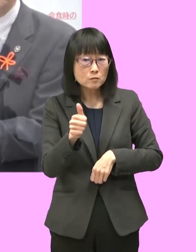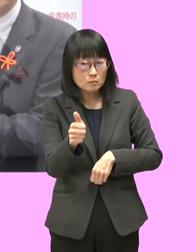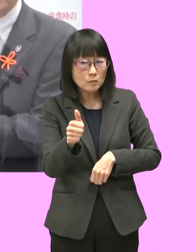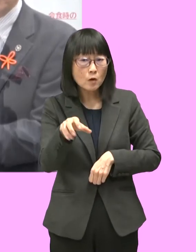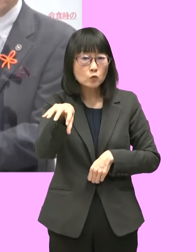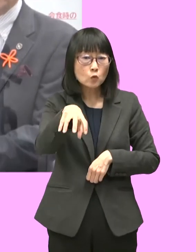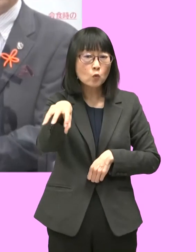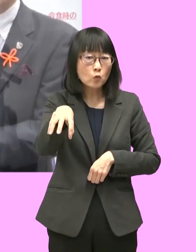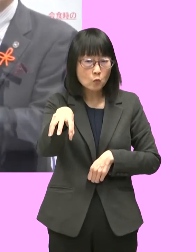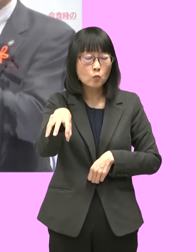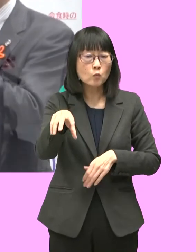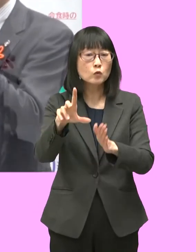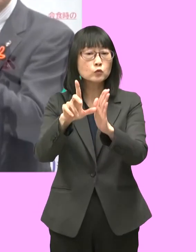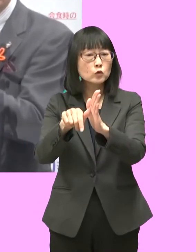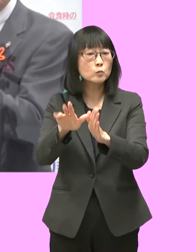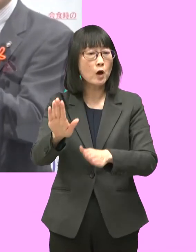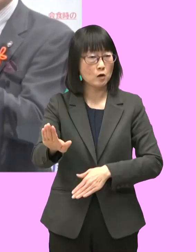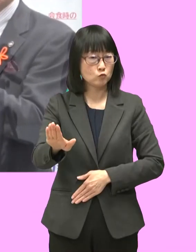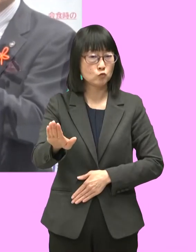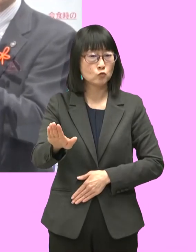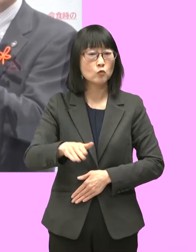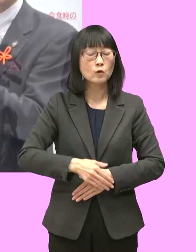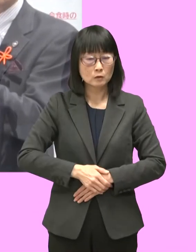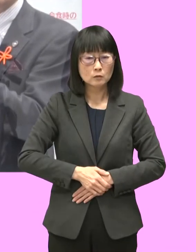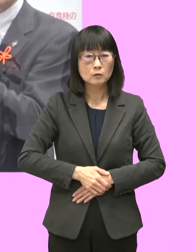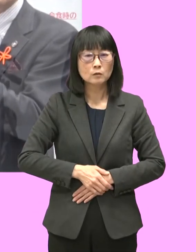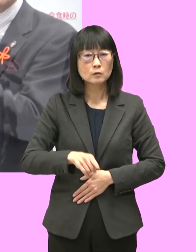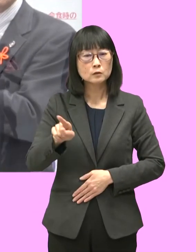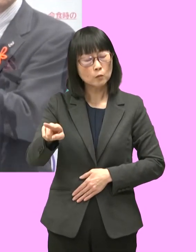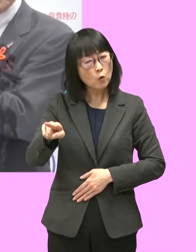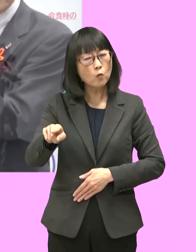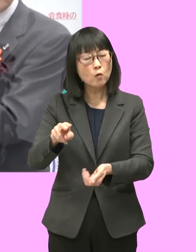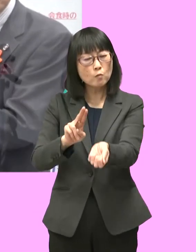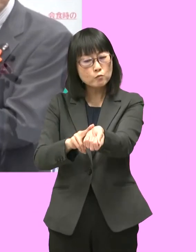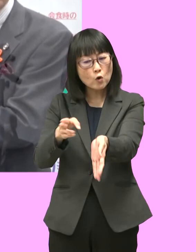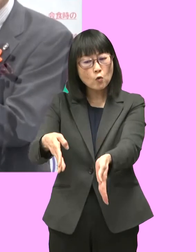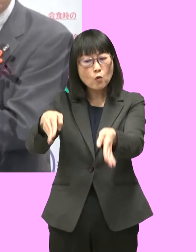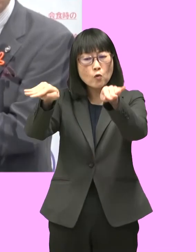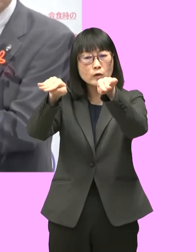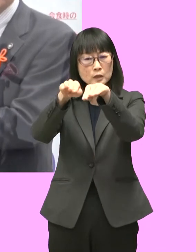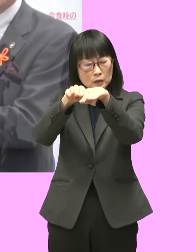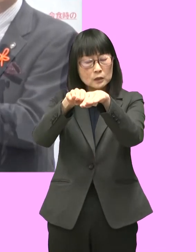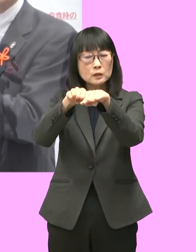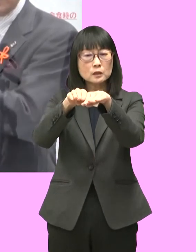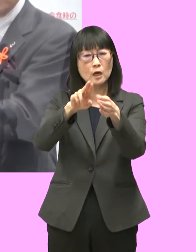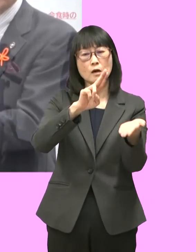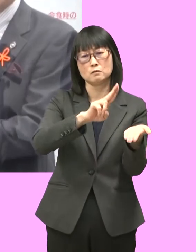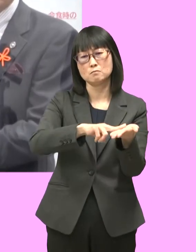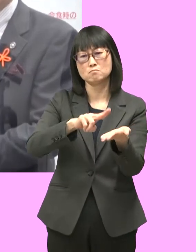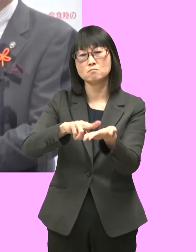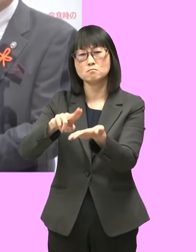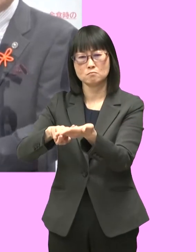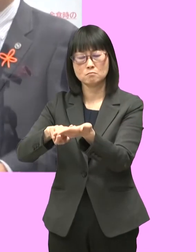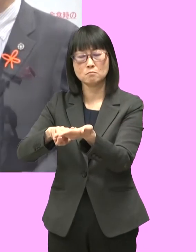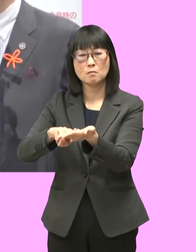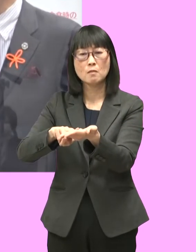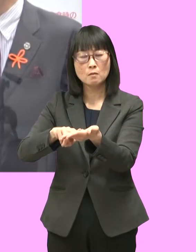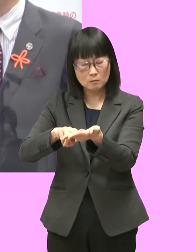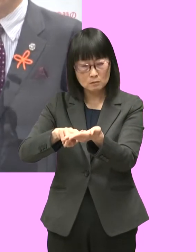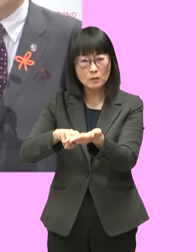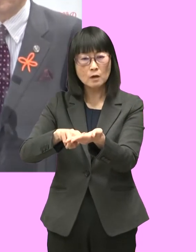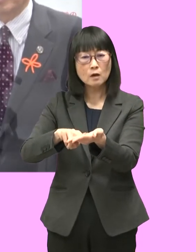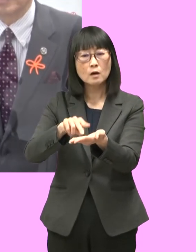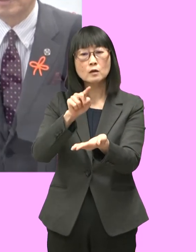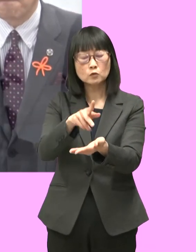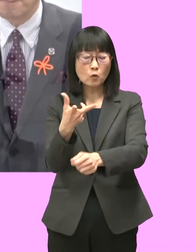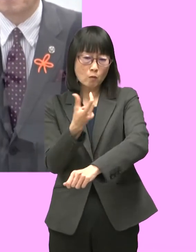それはそれで今回はそういうことをする医療機関公表しますので、はい、そこで予約を取っていただくということ